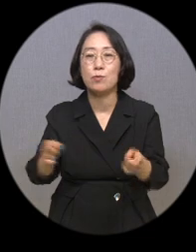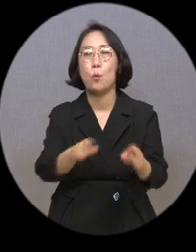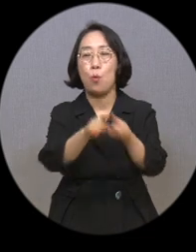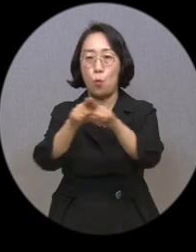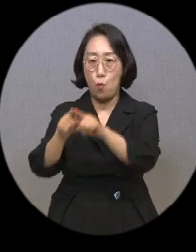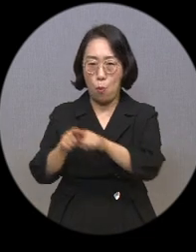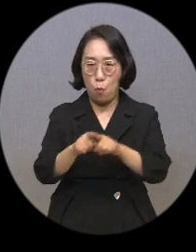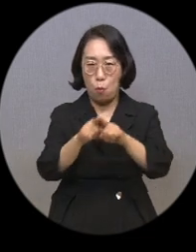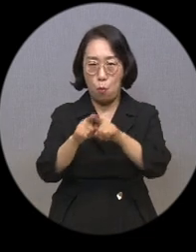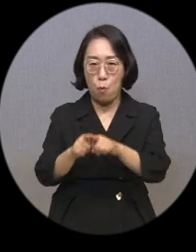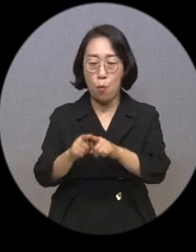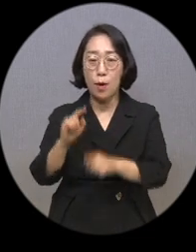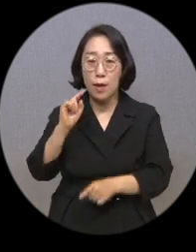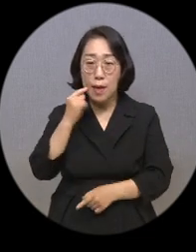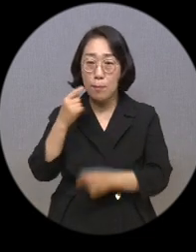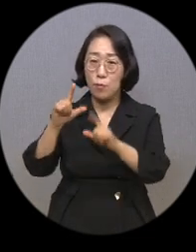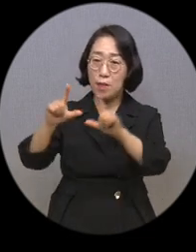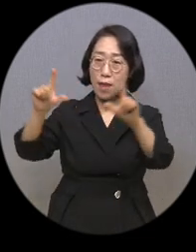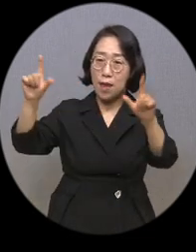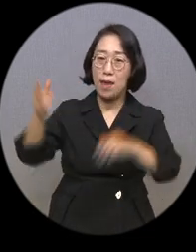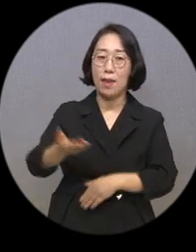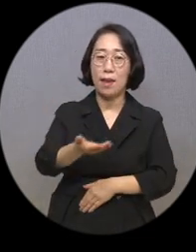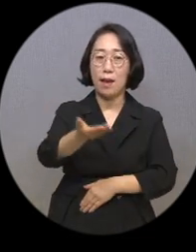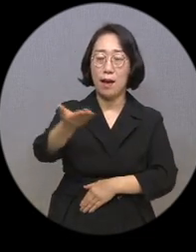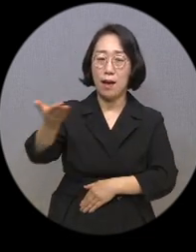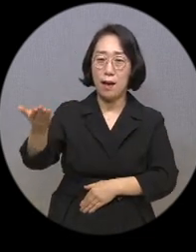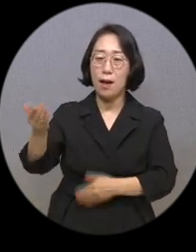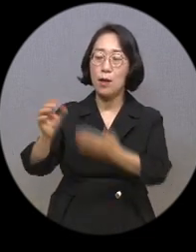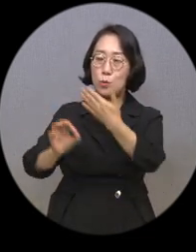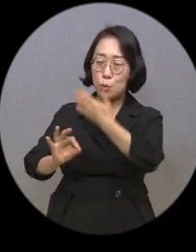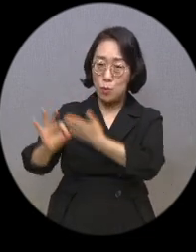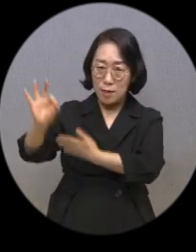해야 곧 해야 수사라